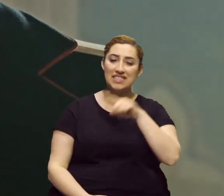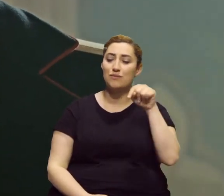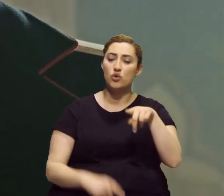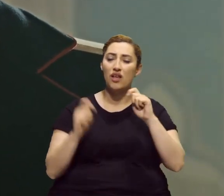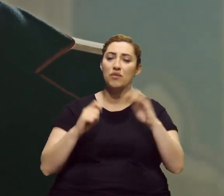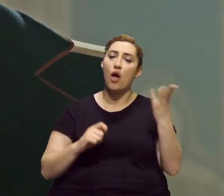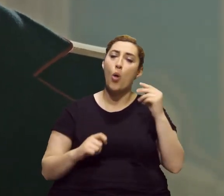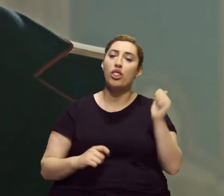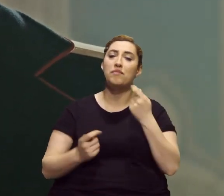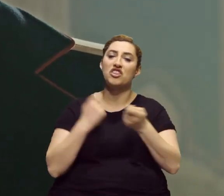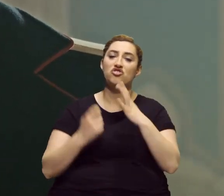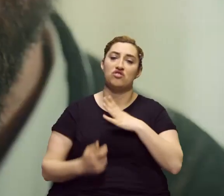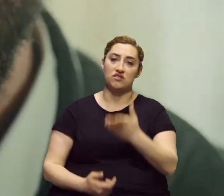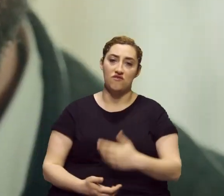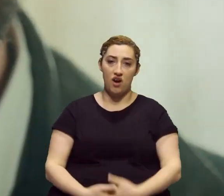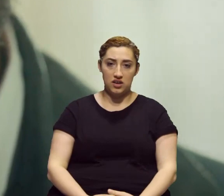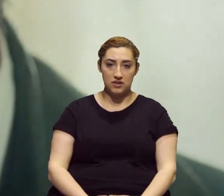Sizin burada yapacak daha önemli işleriniz var.